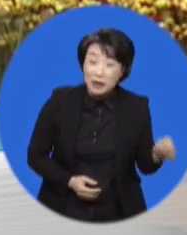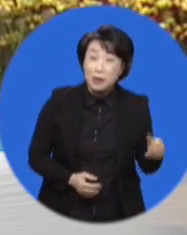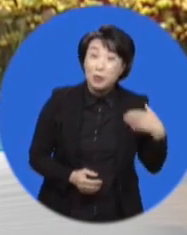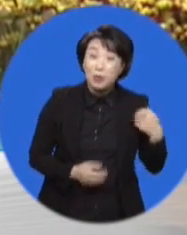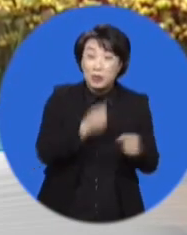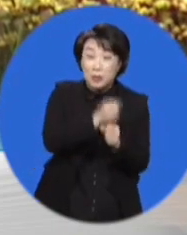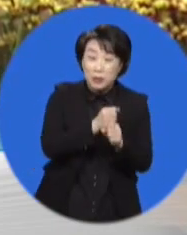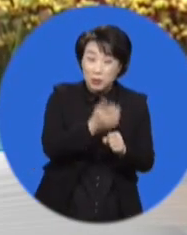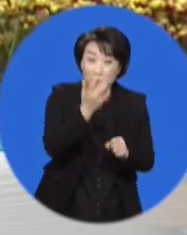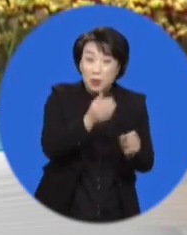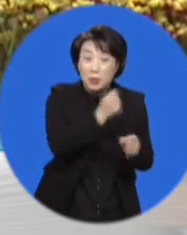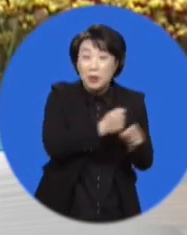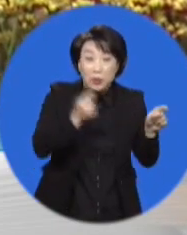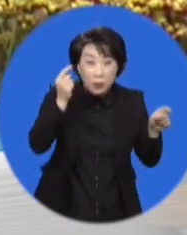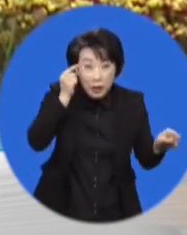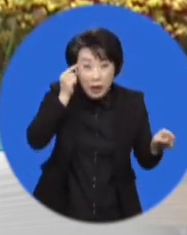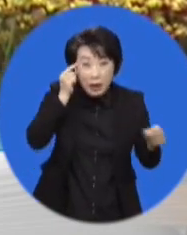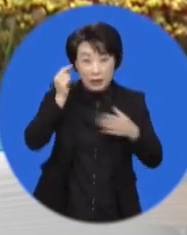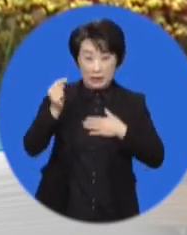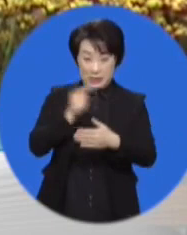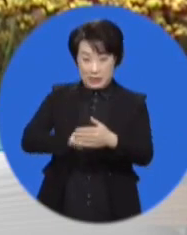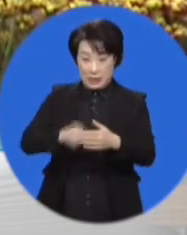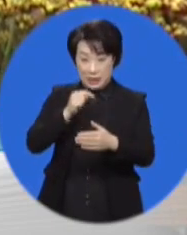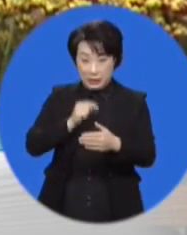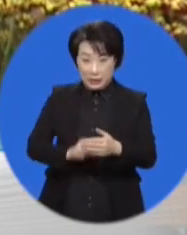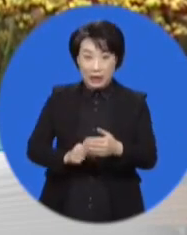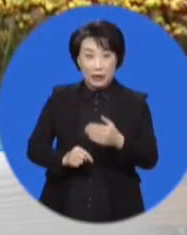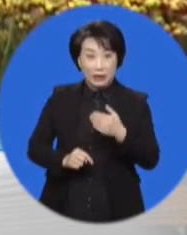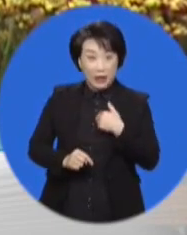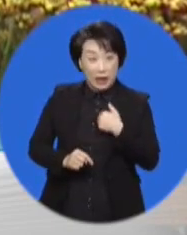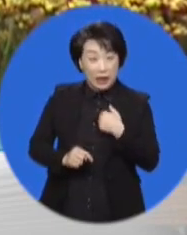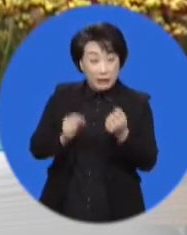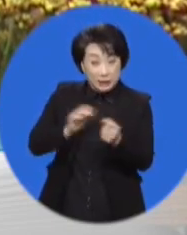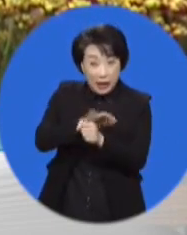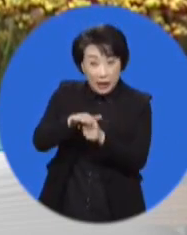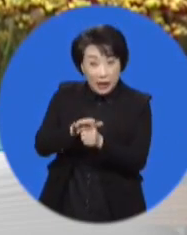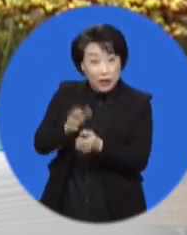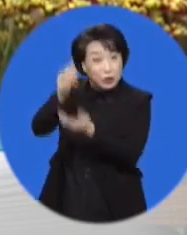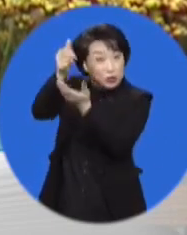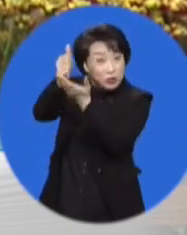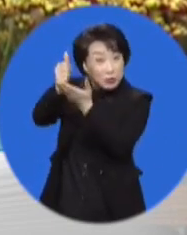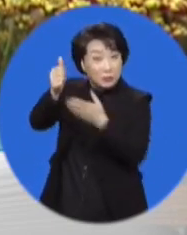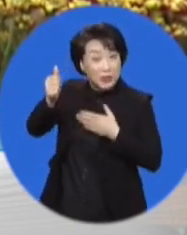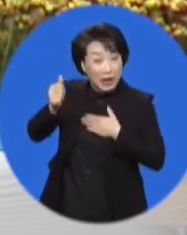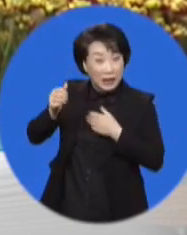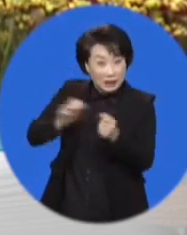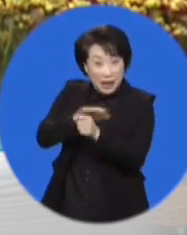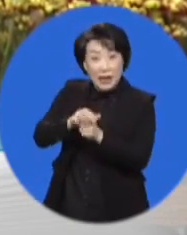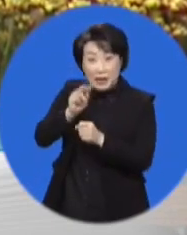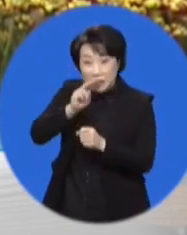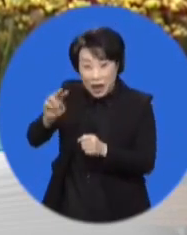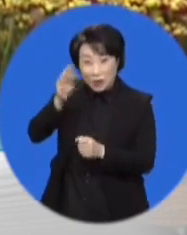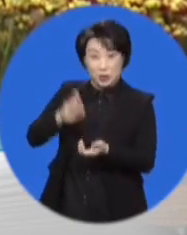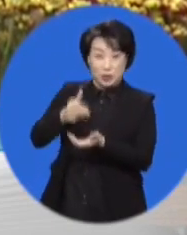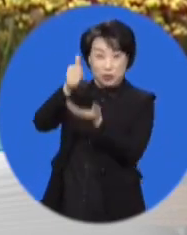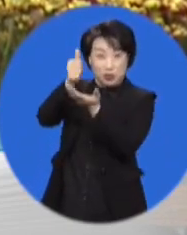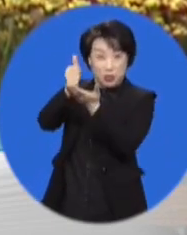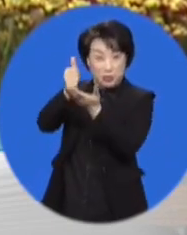모르게 하느냐. 내 안에 내가 사랑할 이, 내가 사랑해야 할